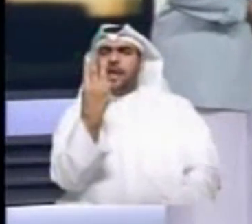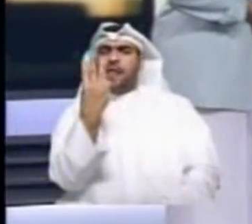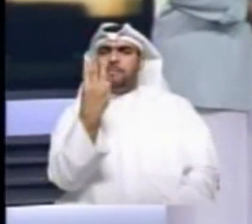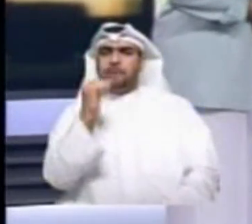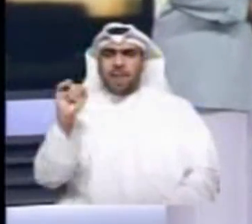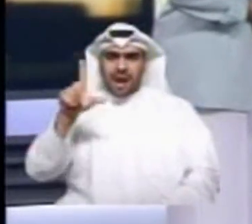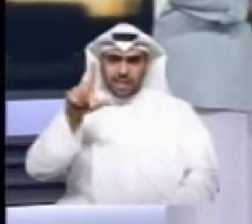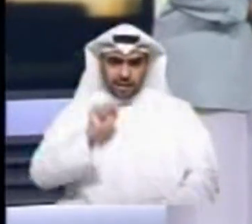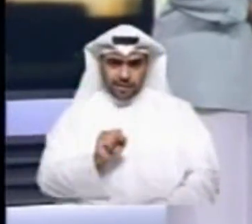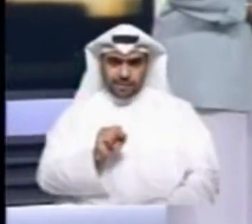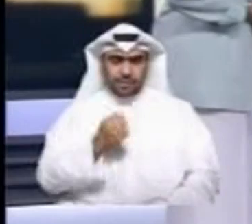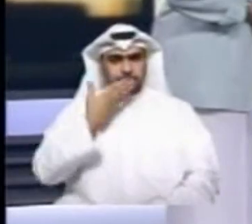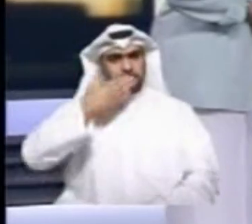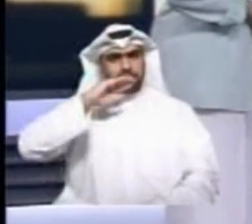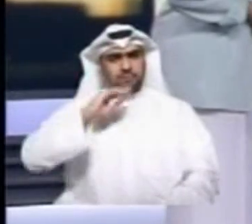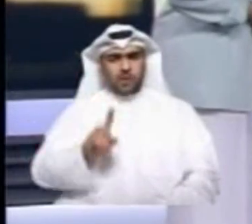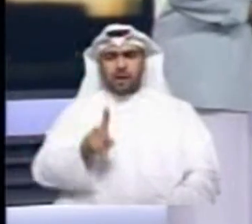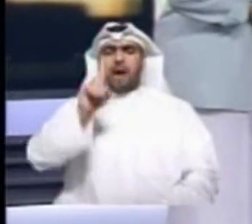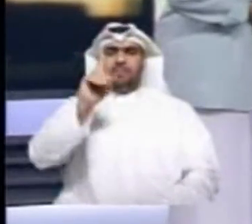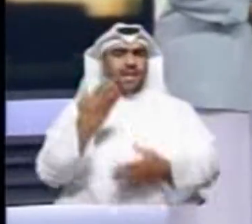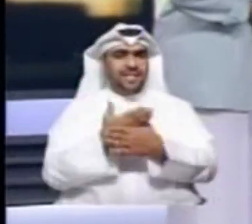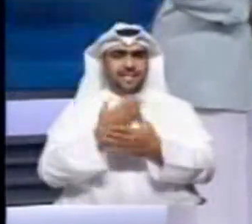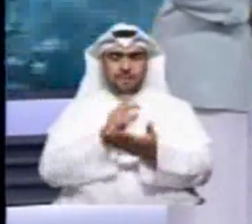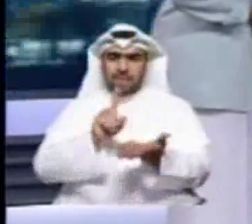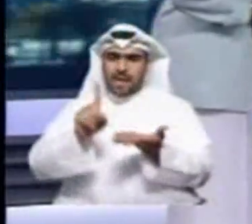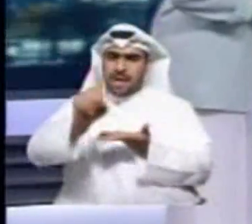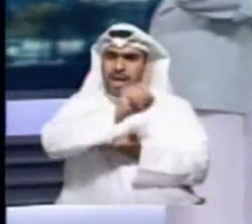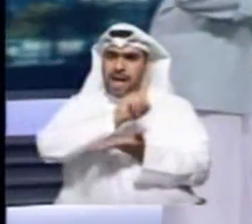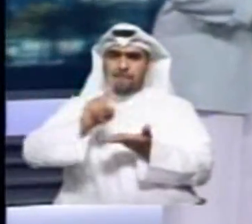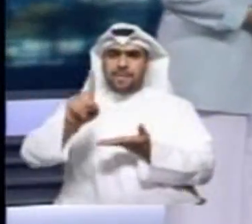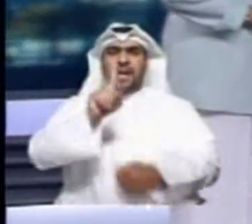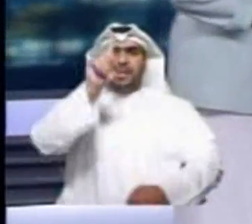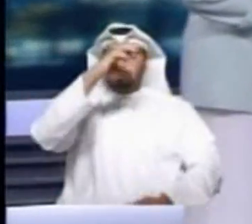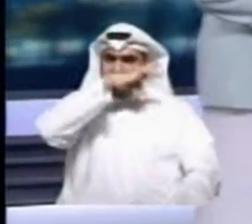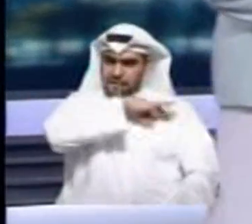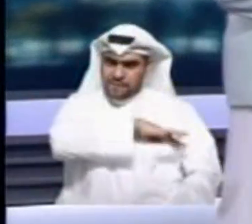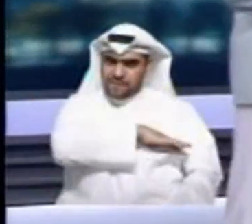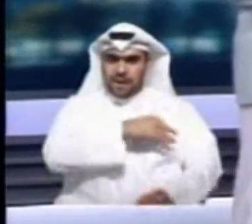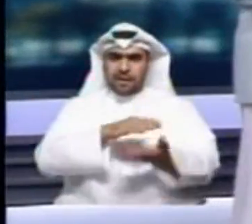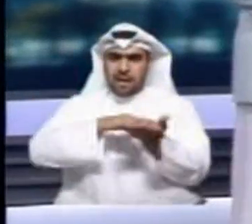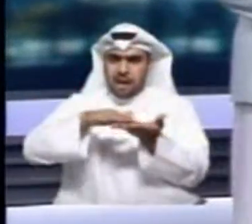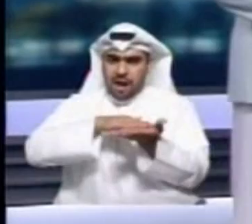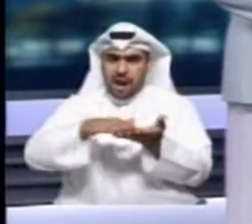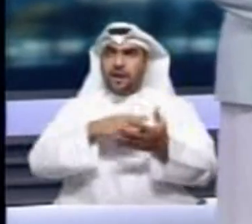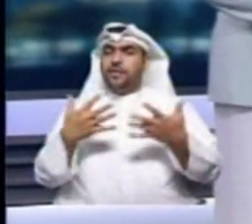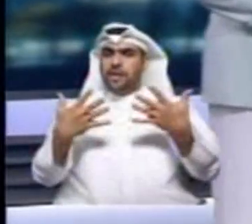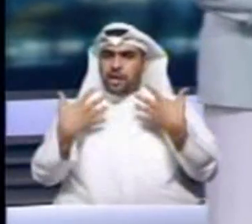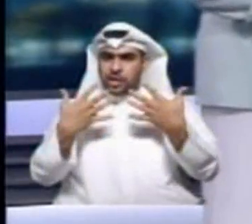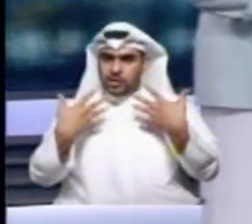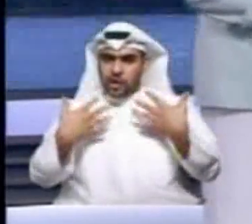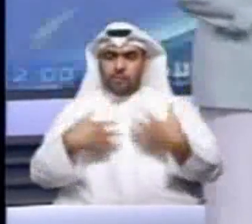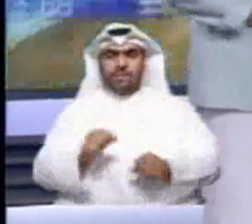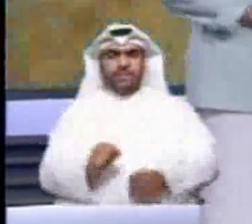يترك اثر ايجابي بالنسبه للبيئه بالنسبه عندنا في الكويت ان شاء الله. كل الشكر لك دكتور حسن على هذه المعلومات